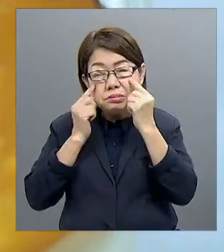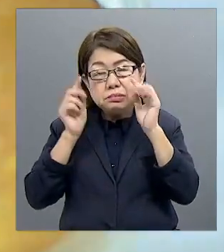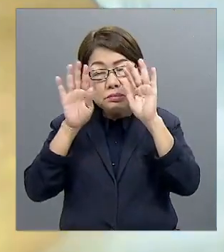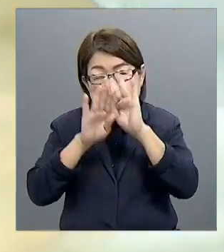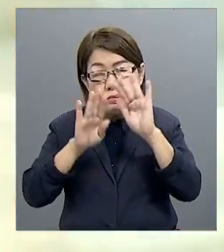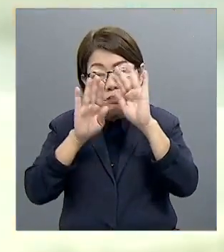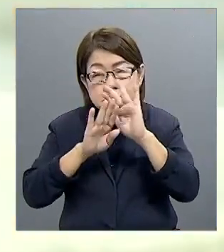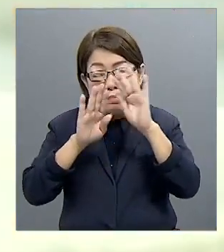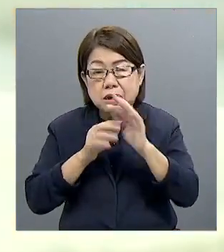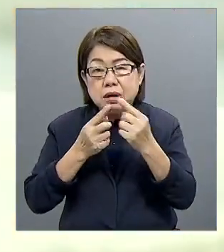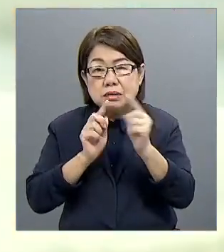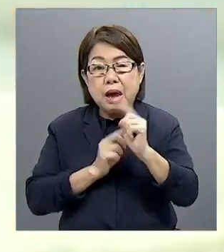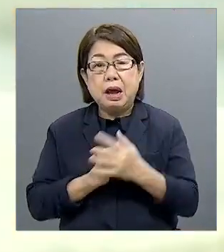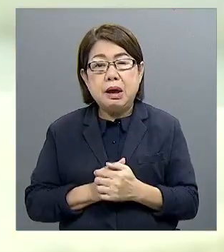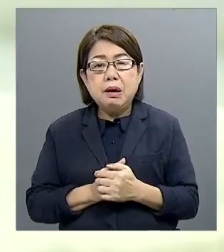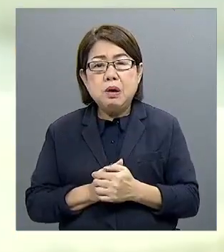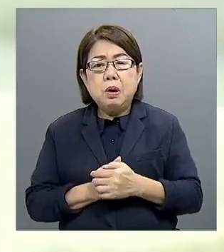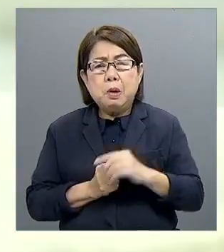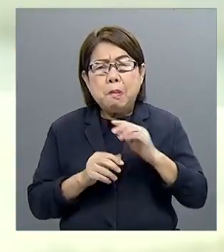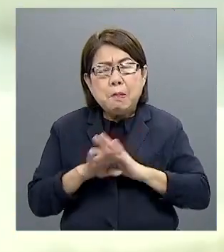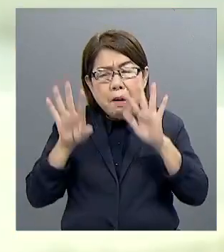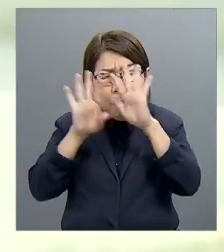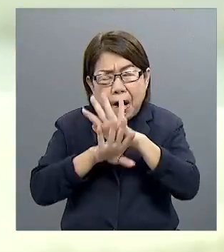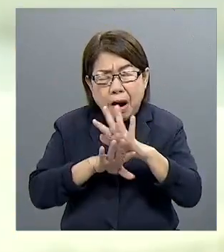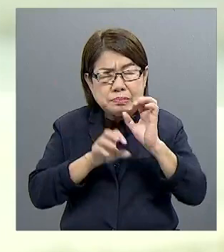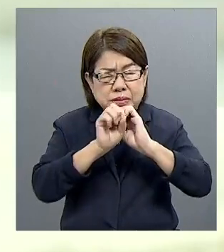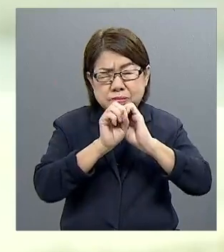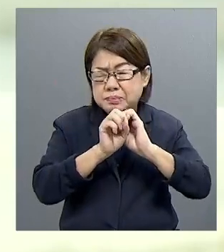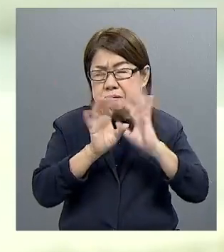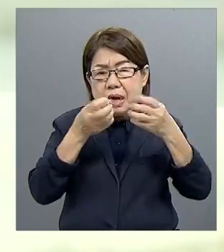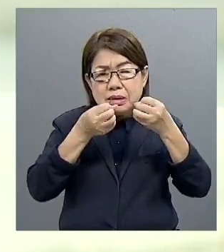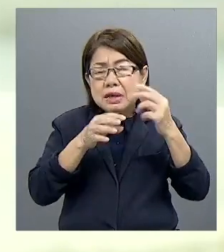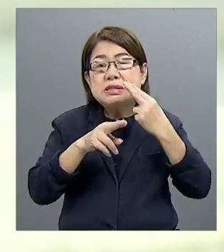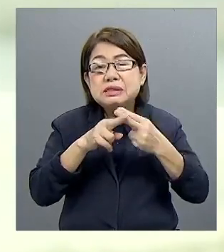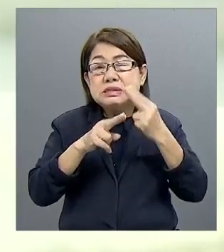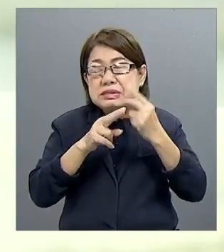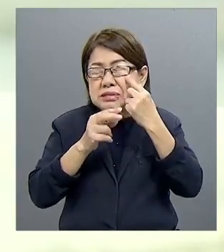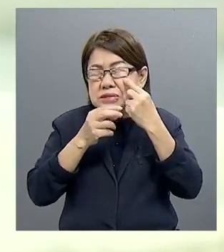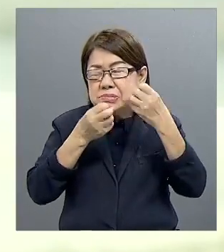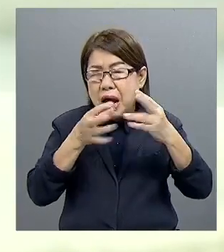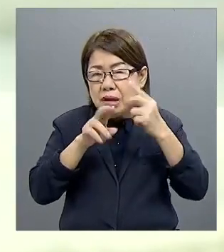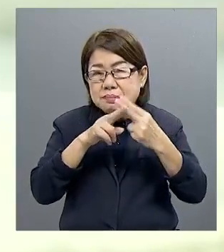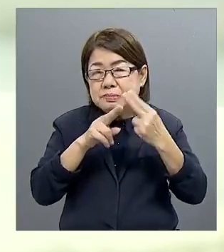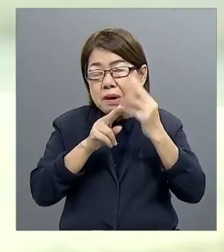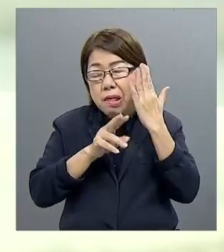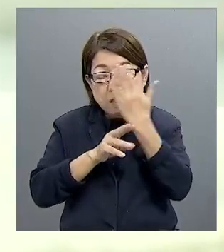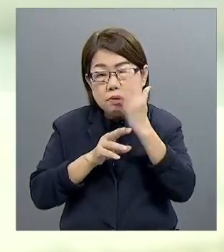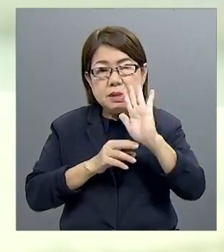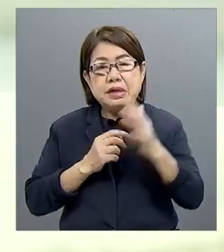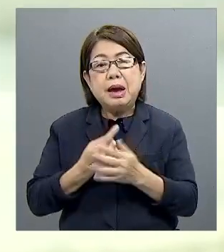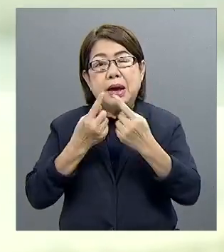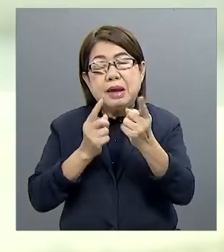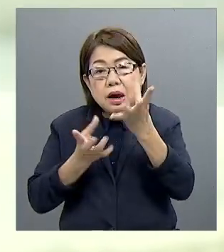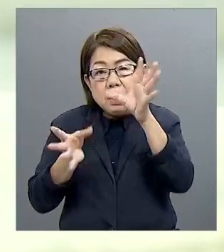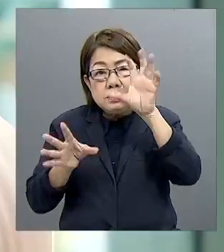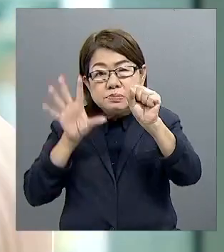ป็นเรื่องของคาตาแรกหรือต้อกระจกนะฮะคุณผู้ชมแต่หมายถึงว่าการรับภาพเลยตัวฟิล์มของเรานะฮะเรติน่าคือฟิล์มของเราเนี่ยมันรับภ